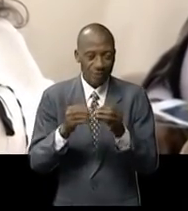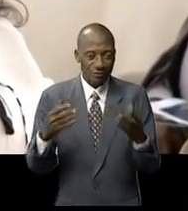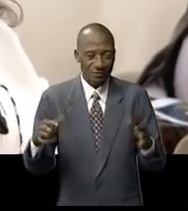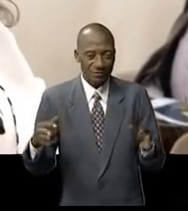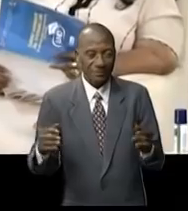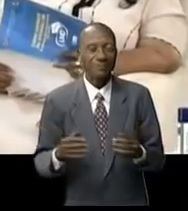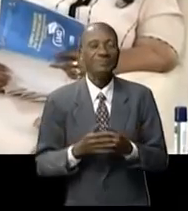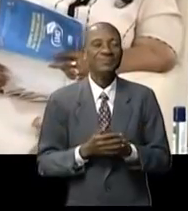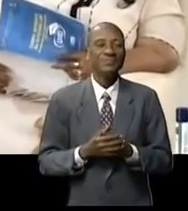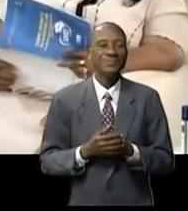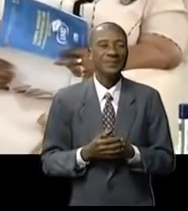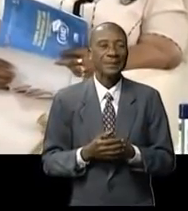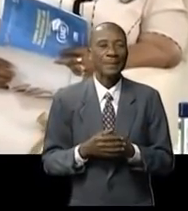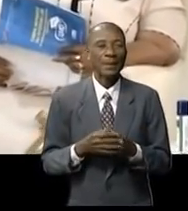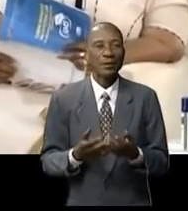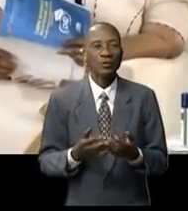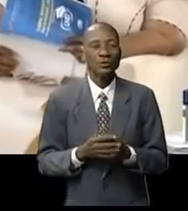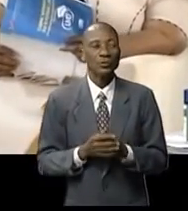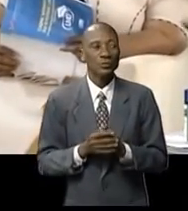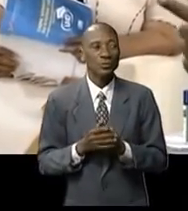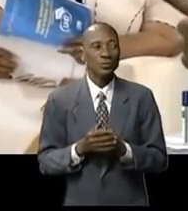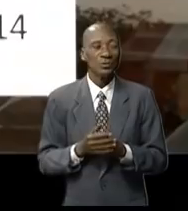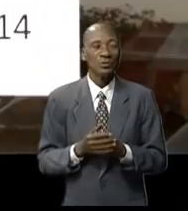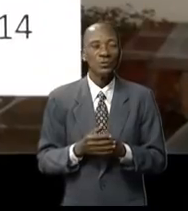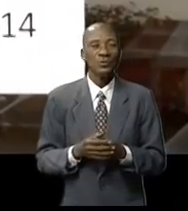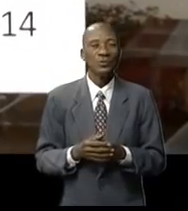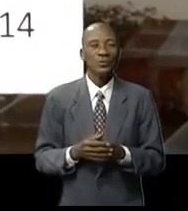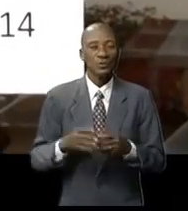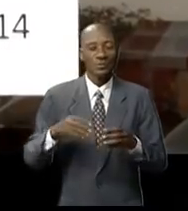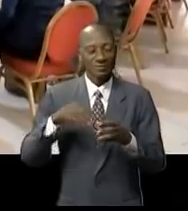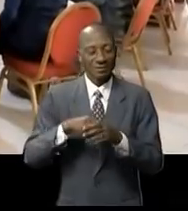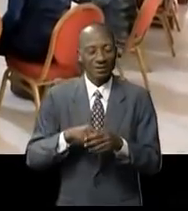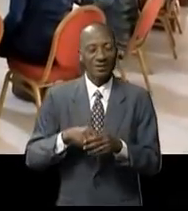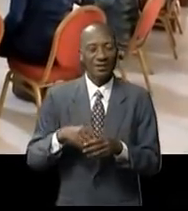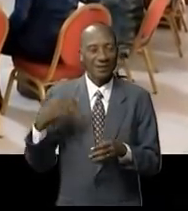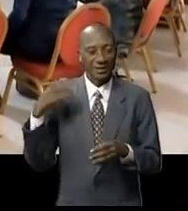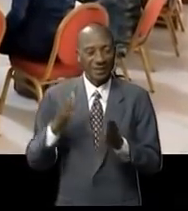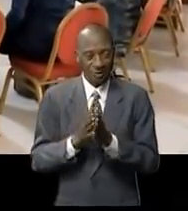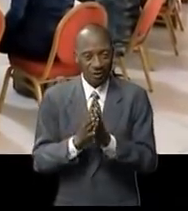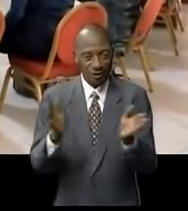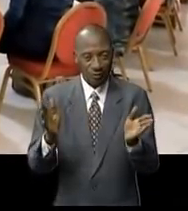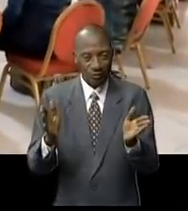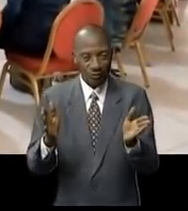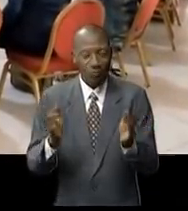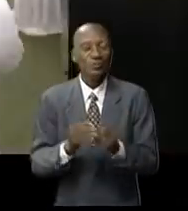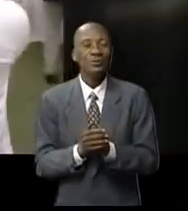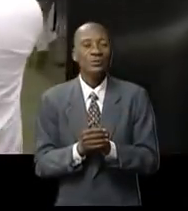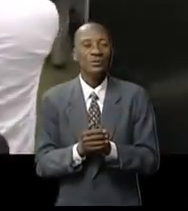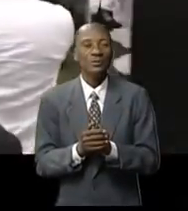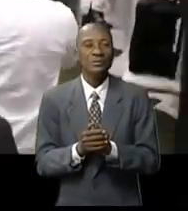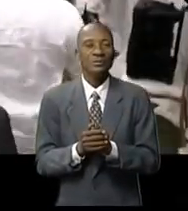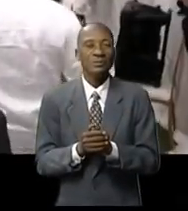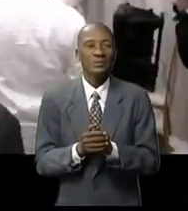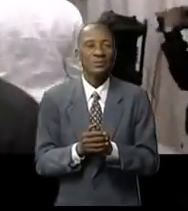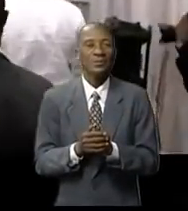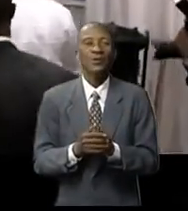Mouindo Nzangi. La plaie a été touchée au vif à ces états généraux. Le système licence master doctorat LMD abordé dans